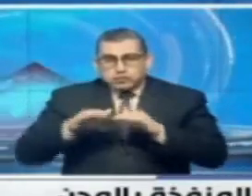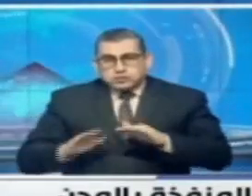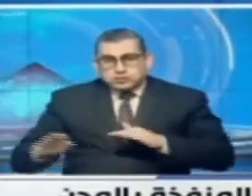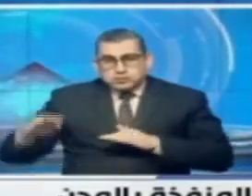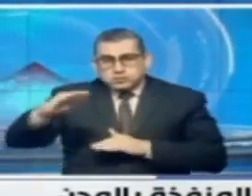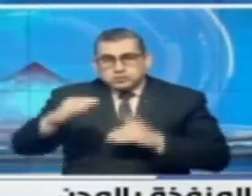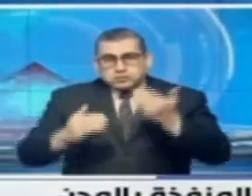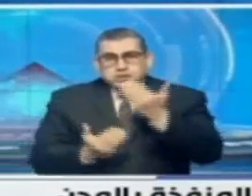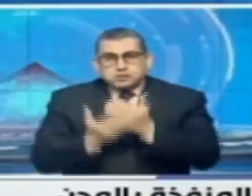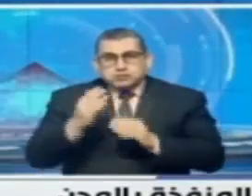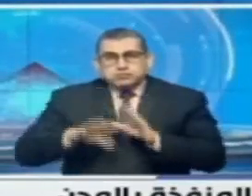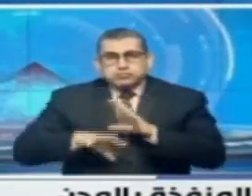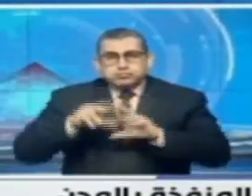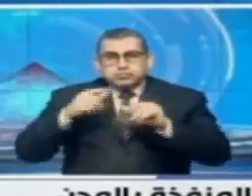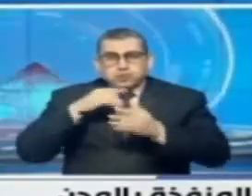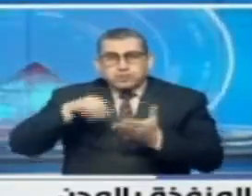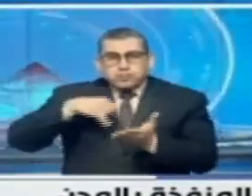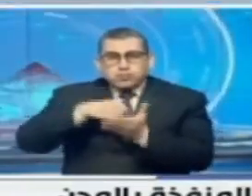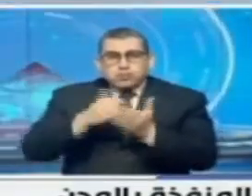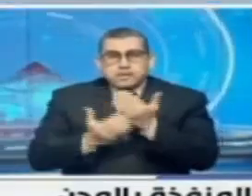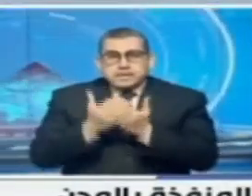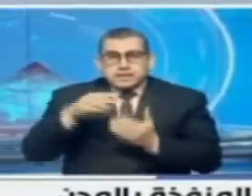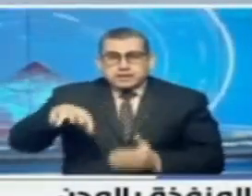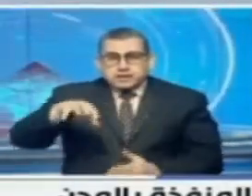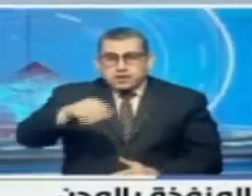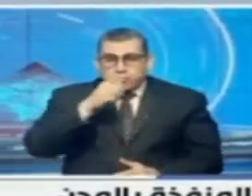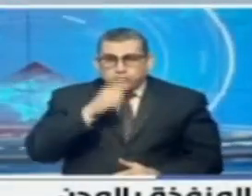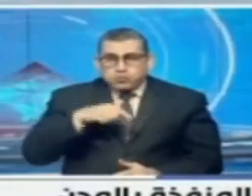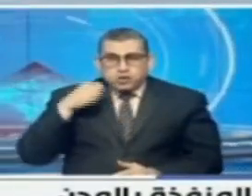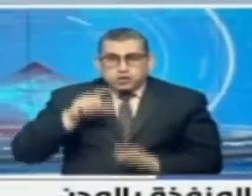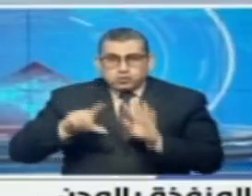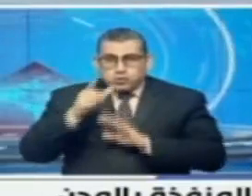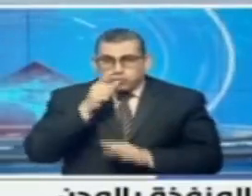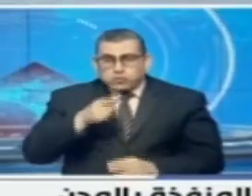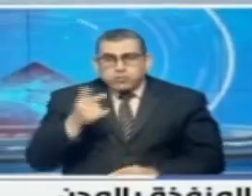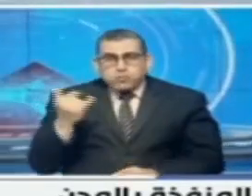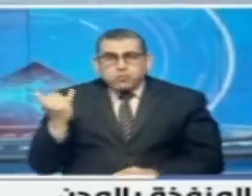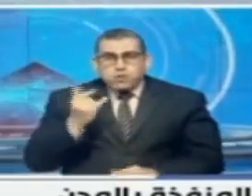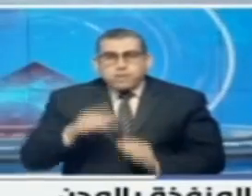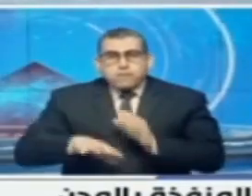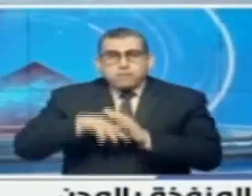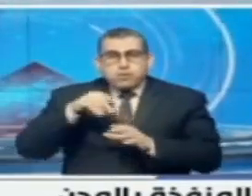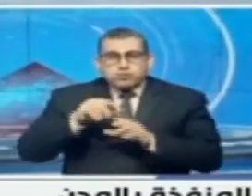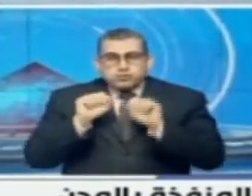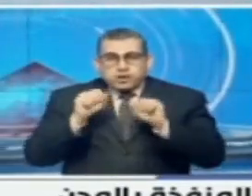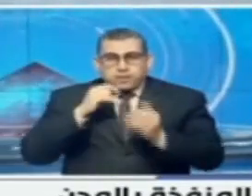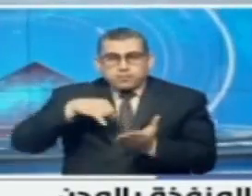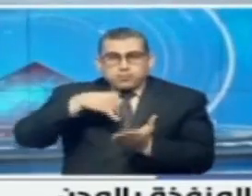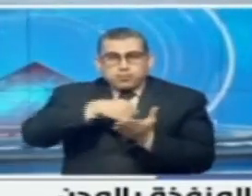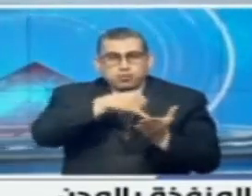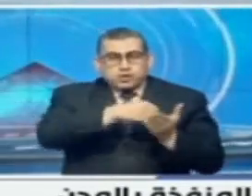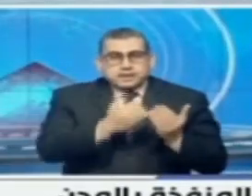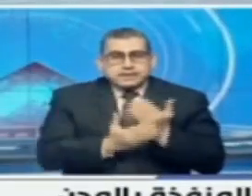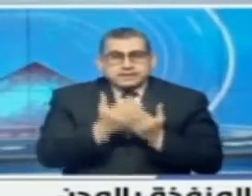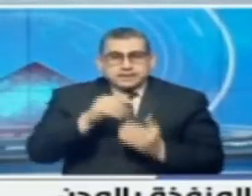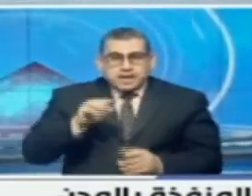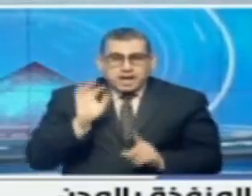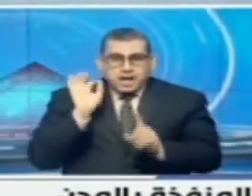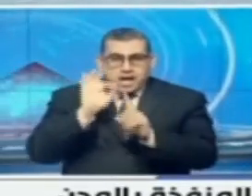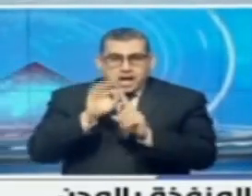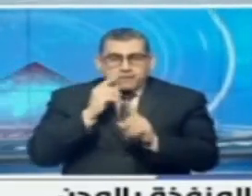الرئيسية التي تم تنفيذها بالمدن الجديدة، وأكد مدبولي أهمية تلك المشروعات خاصة بالمدن الجديدة، مشيرا إلى